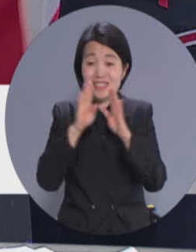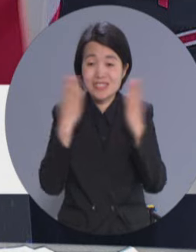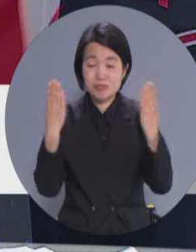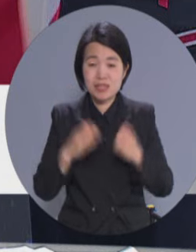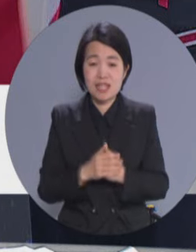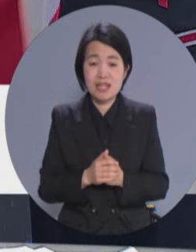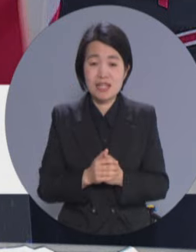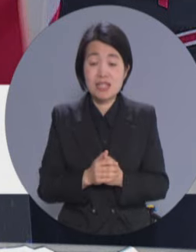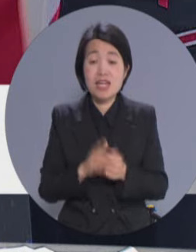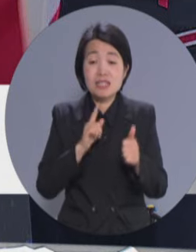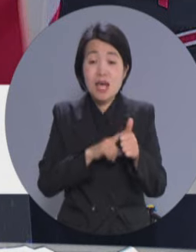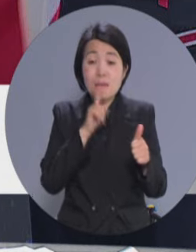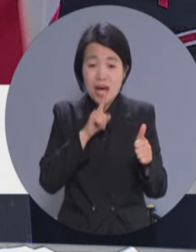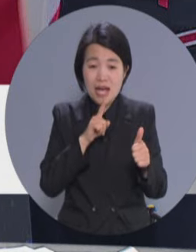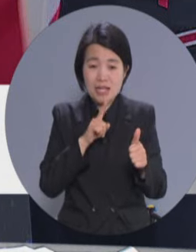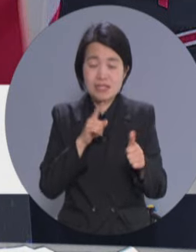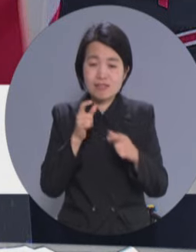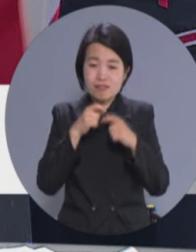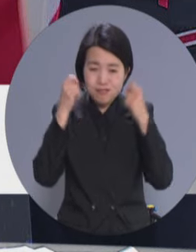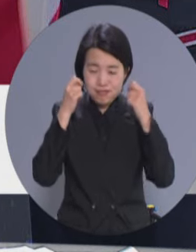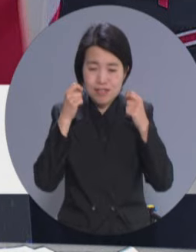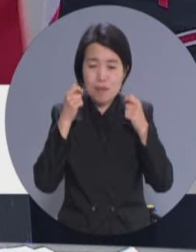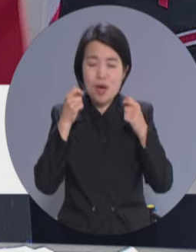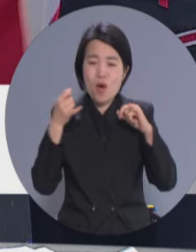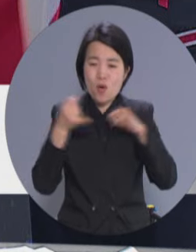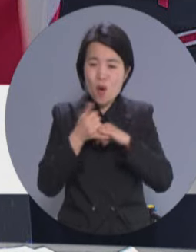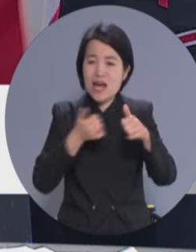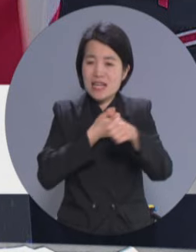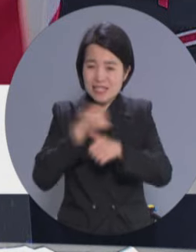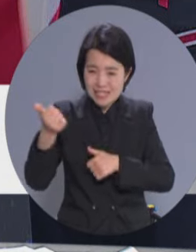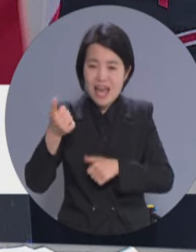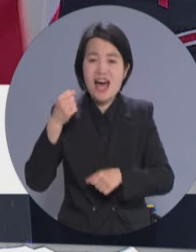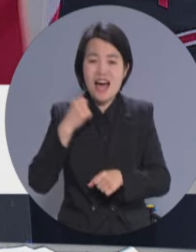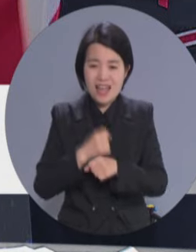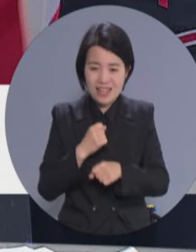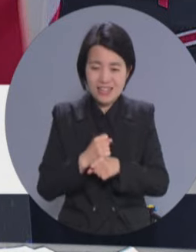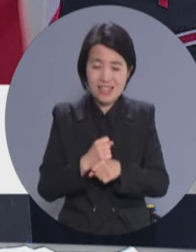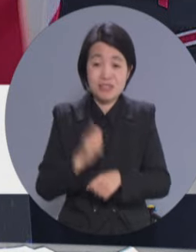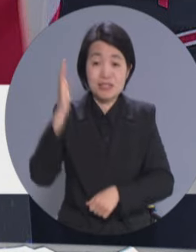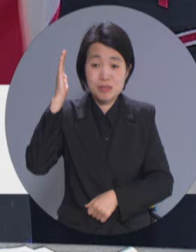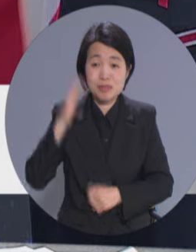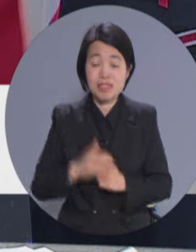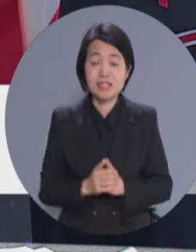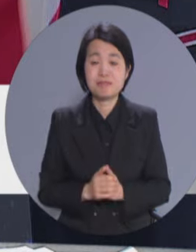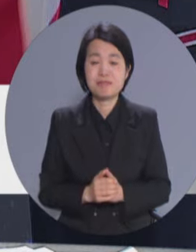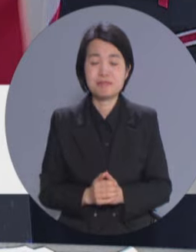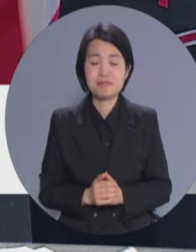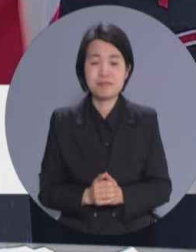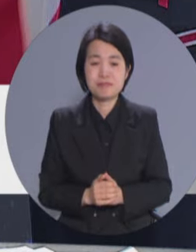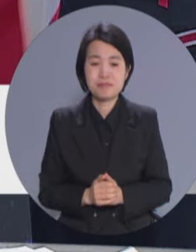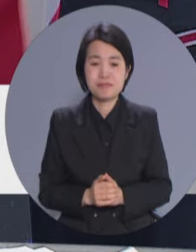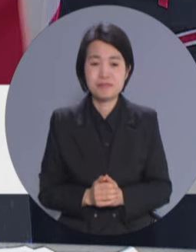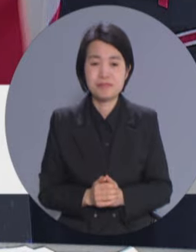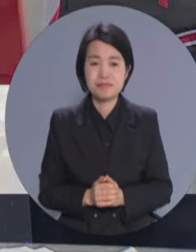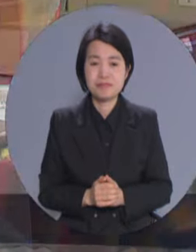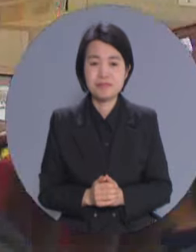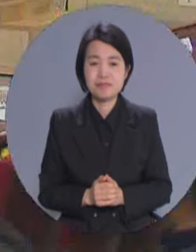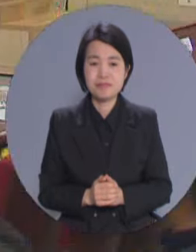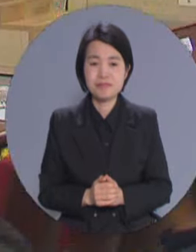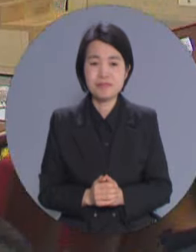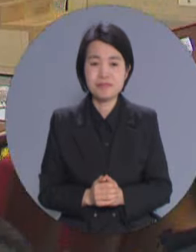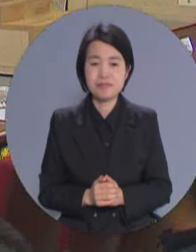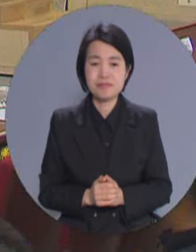꼽히고 이기는 야구로 임기 내에 반드시 우승하겠다고 강조했습니다. 한신구 기자의 보도입니다.